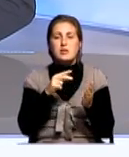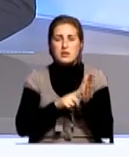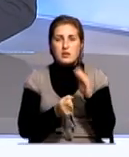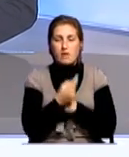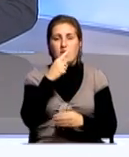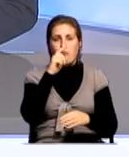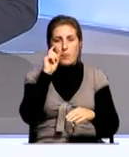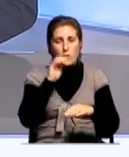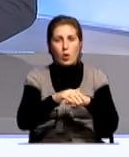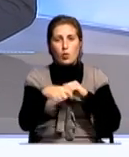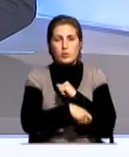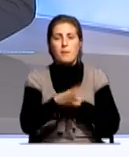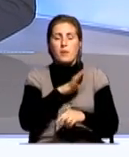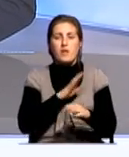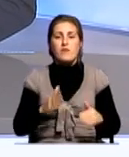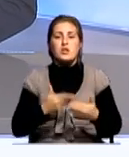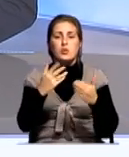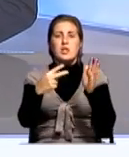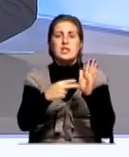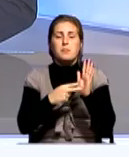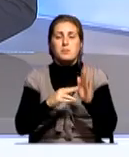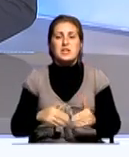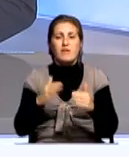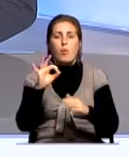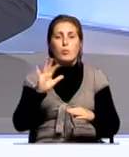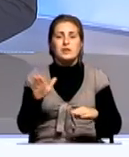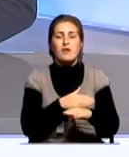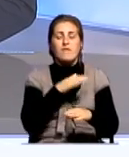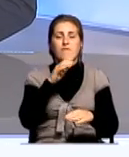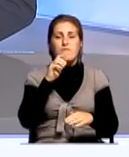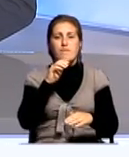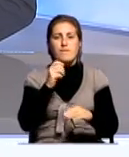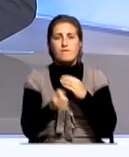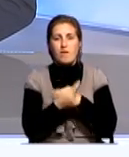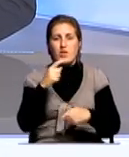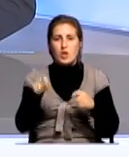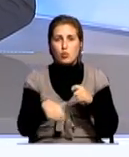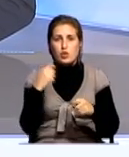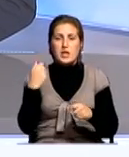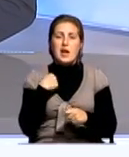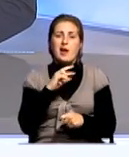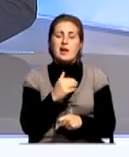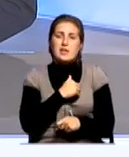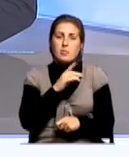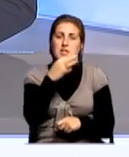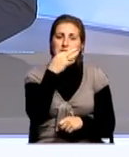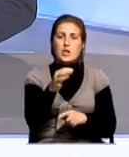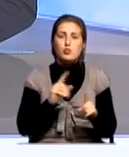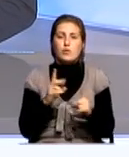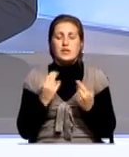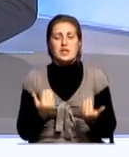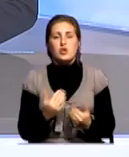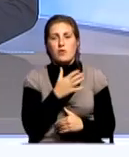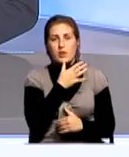правонарушений было внесено семь представлений об устранении выявленных нарушений я хотел бы сказать что в настоящее